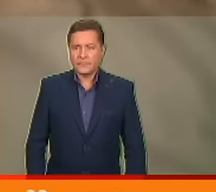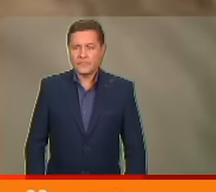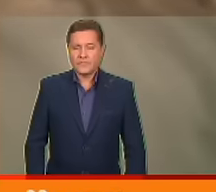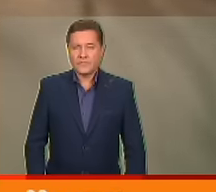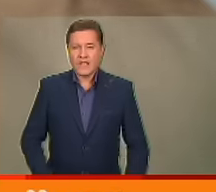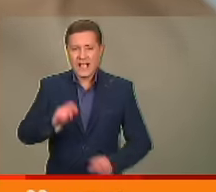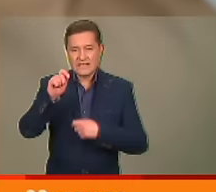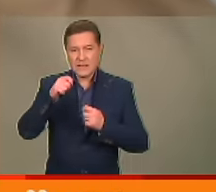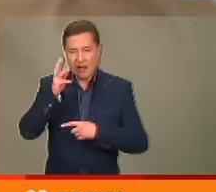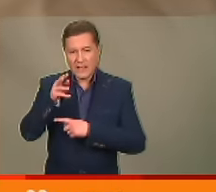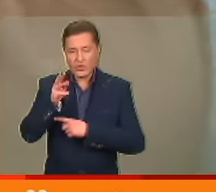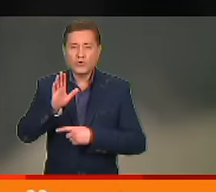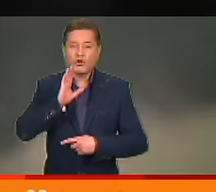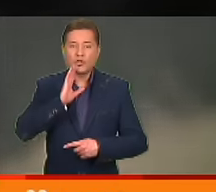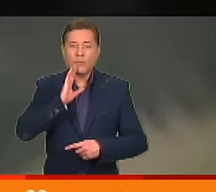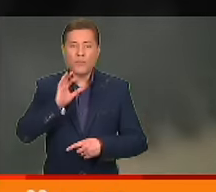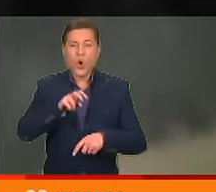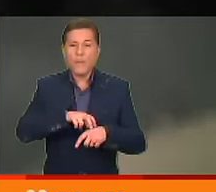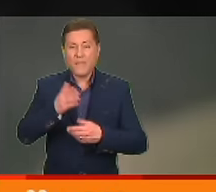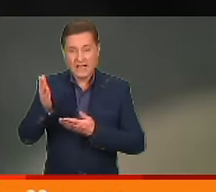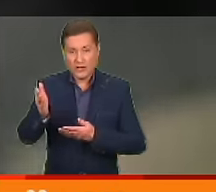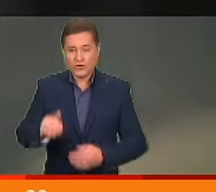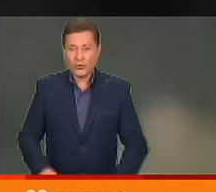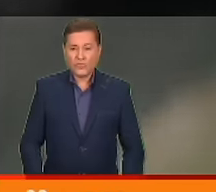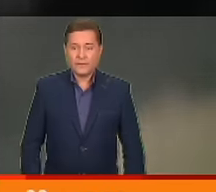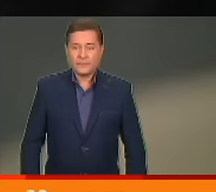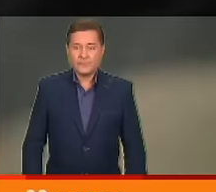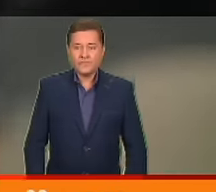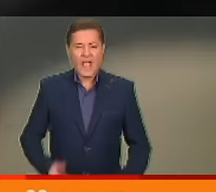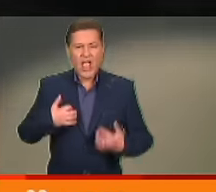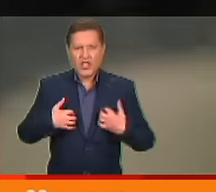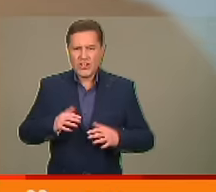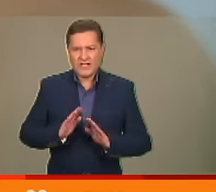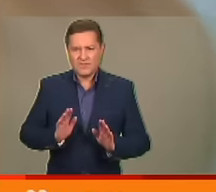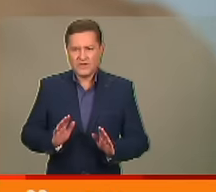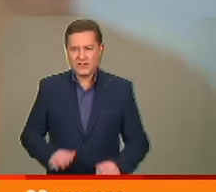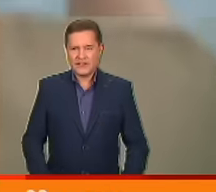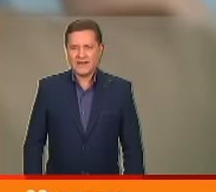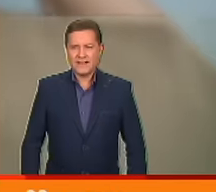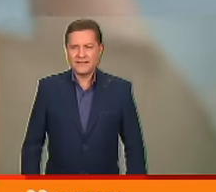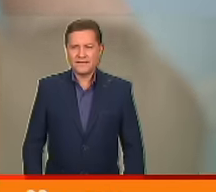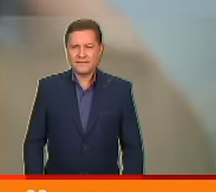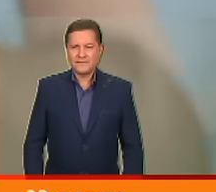Знімання сюжету про медичку. Не спіши. Я така по житті.